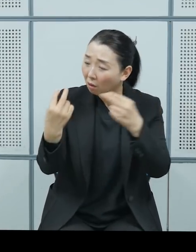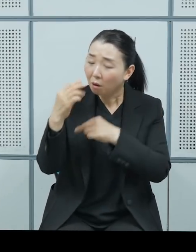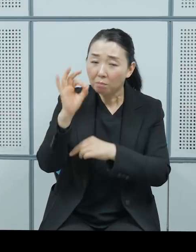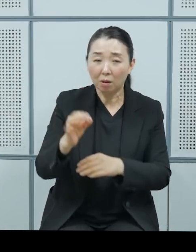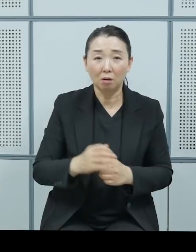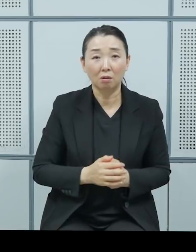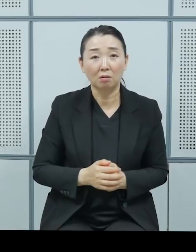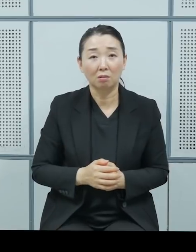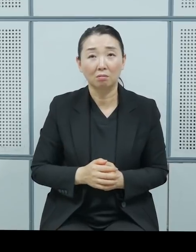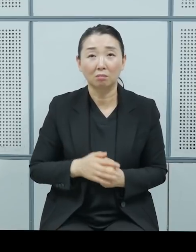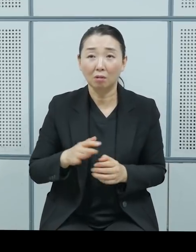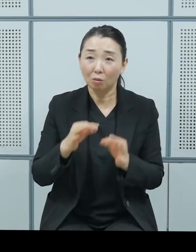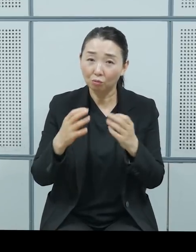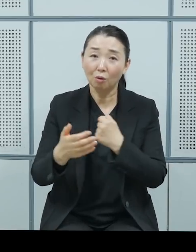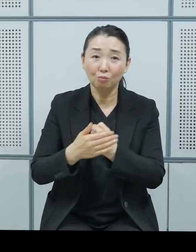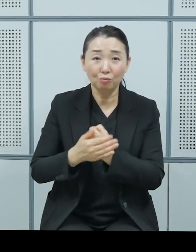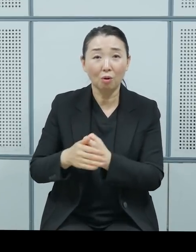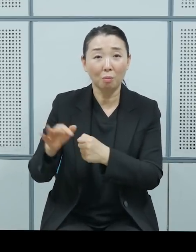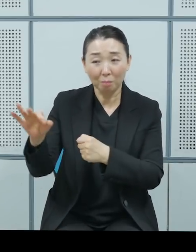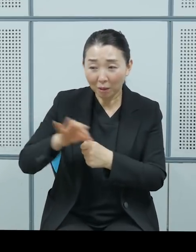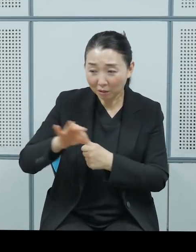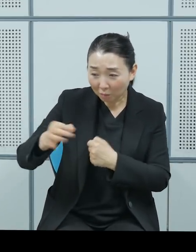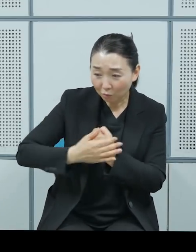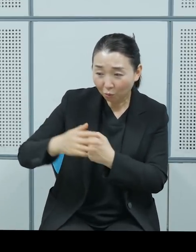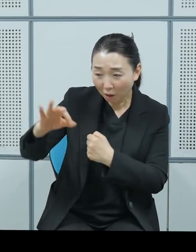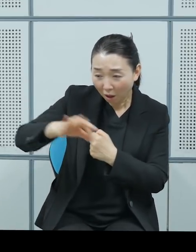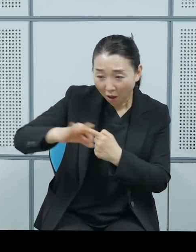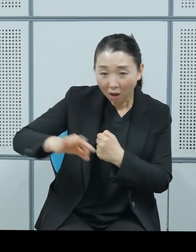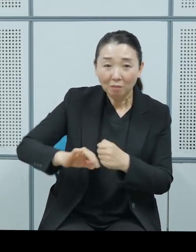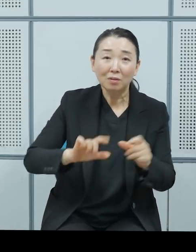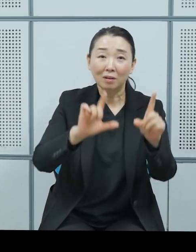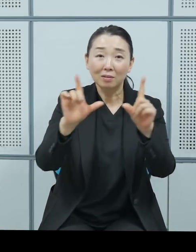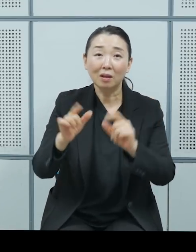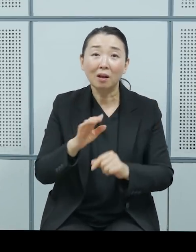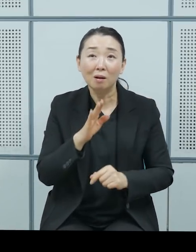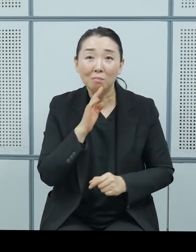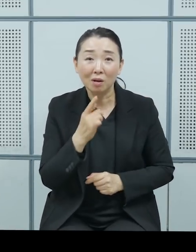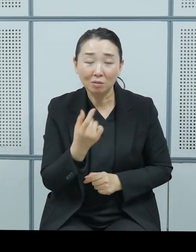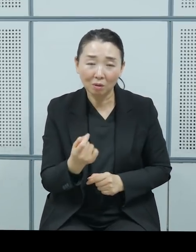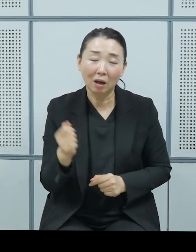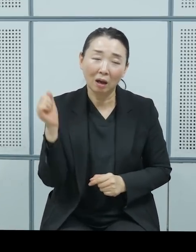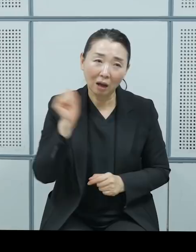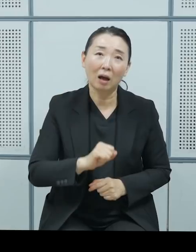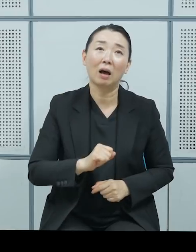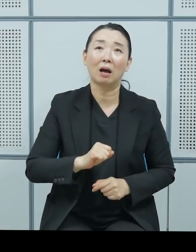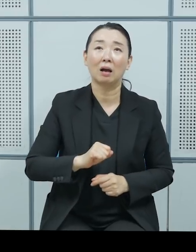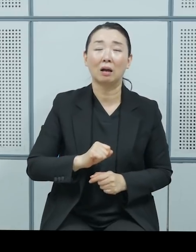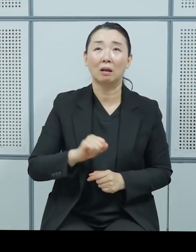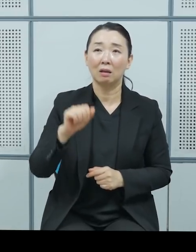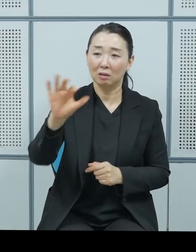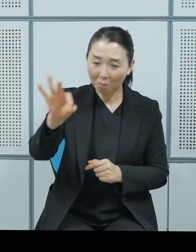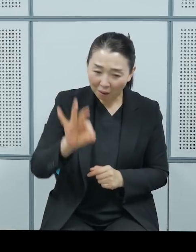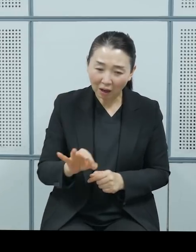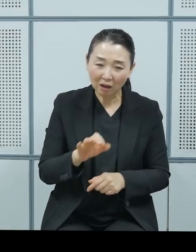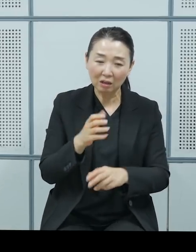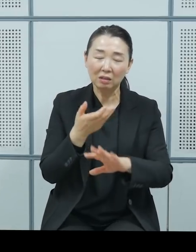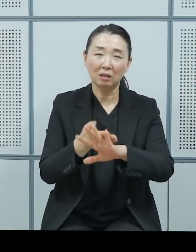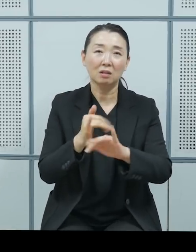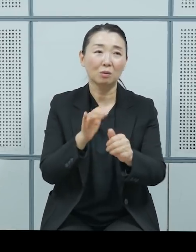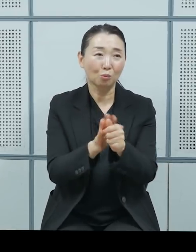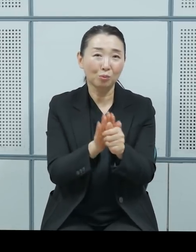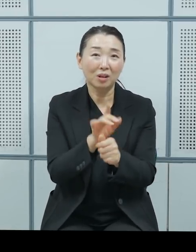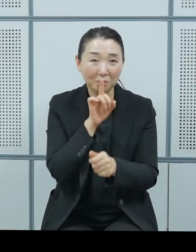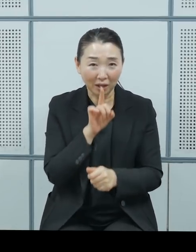그 기간 동안에 다 후원받으면서 도움받으면서 살았거든요. 네. 그래서 이게 남을 도우라는 소리구나